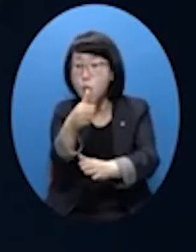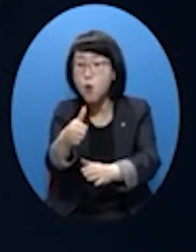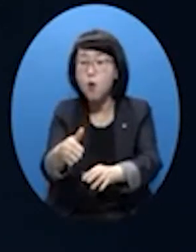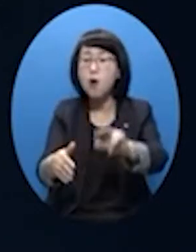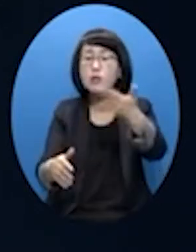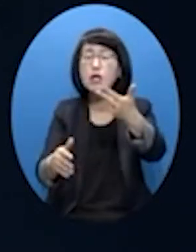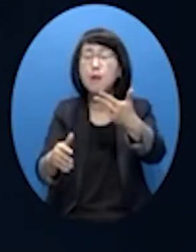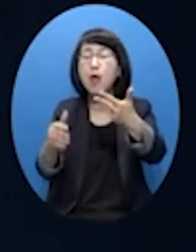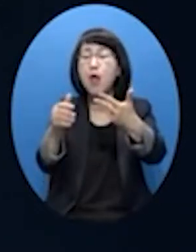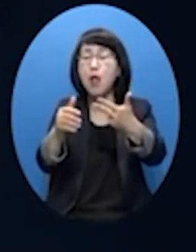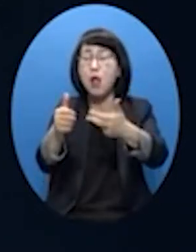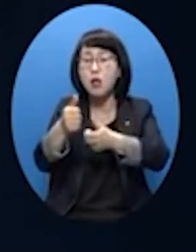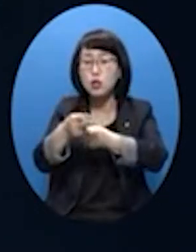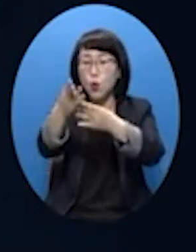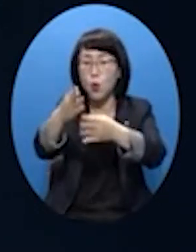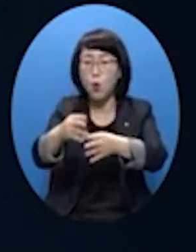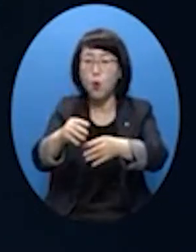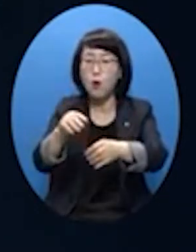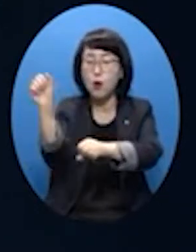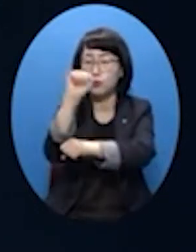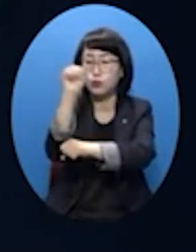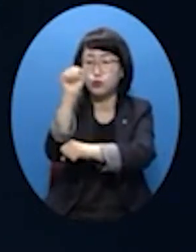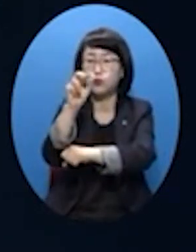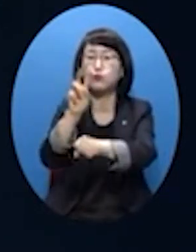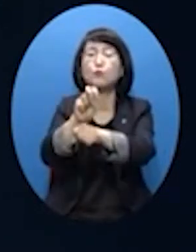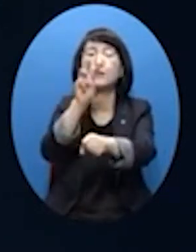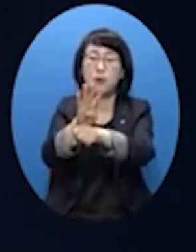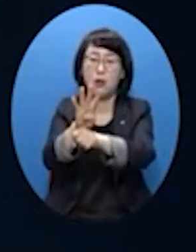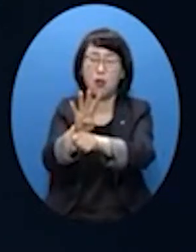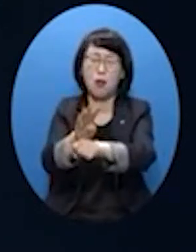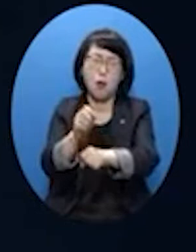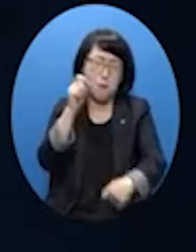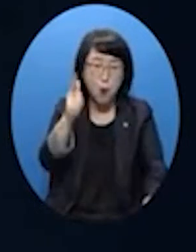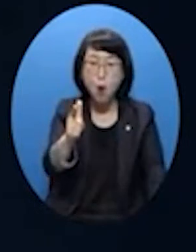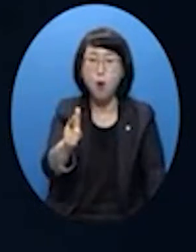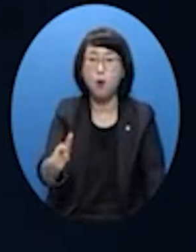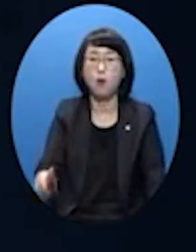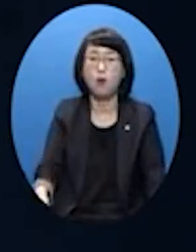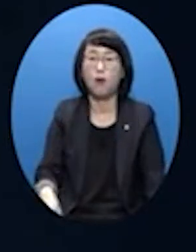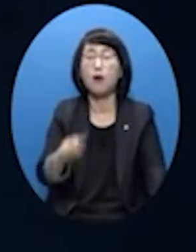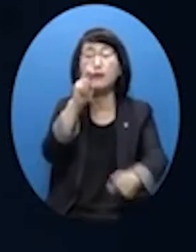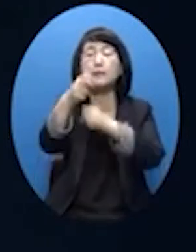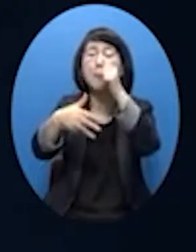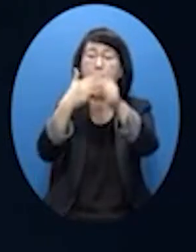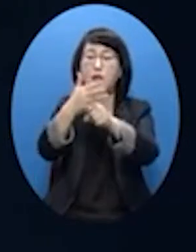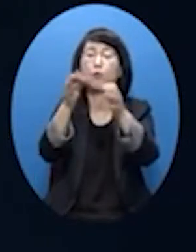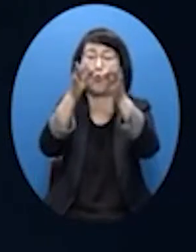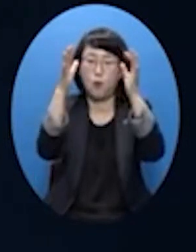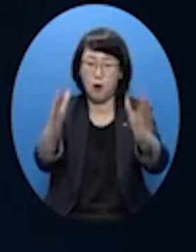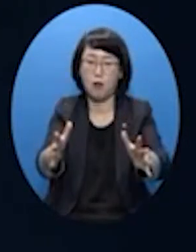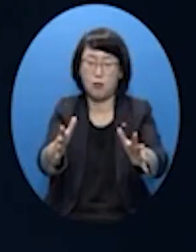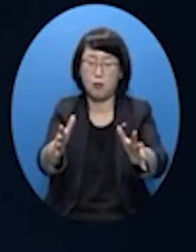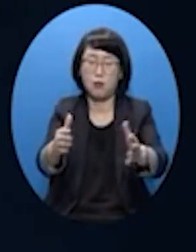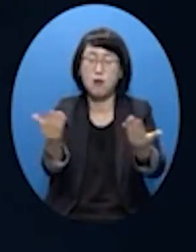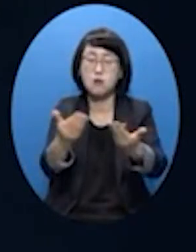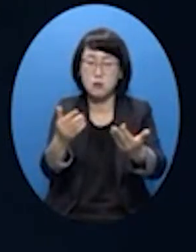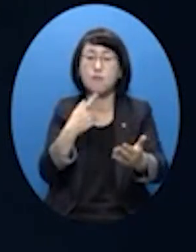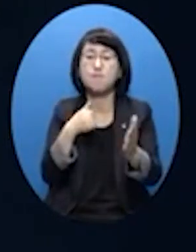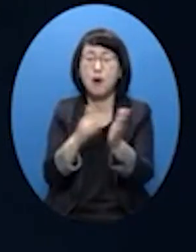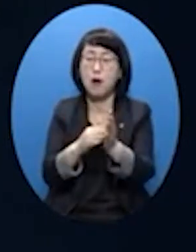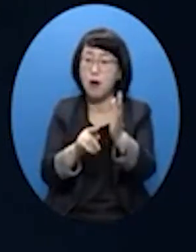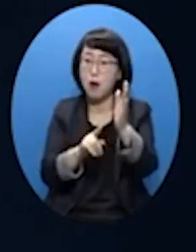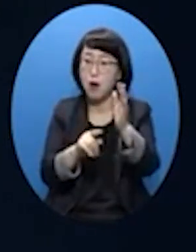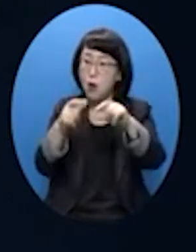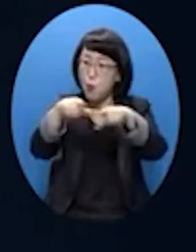자동사로 23시간 걸리는 이곳에 이 선교사님 에서 28년 동안 사용했습니다 평균 45대 에서